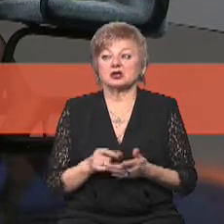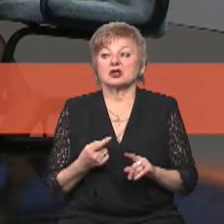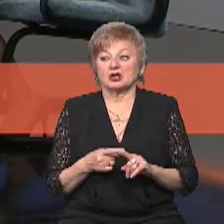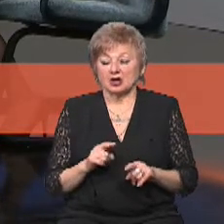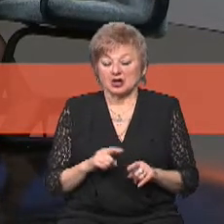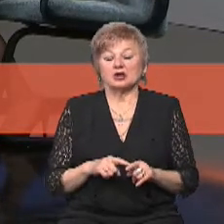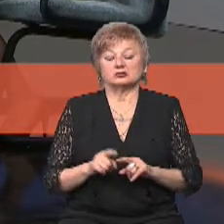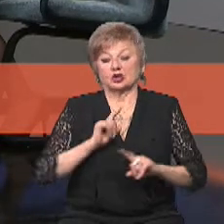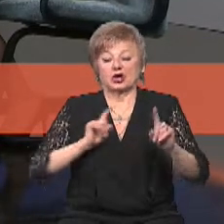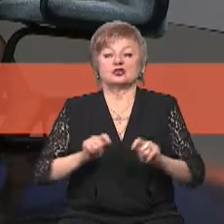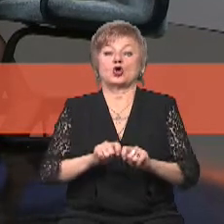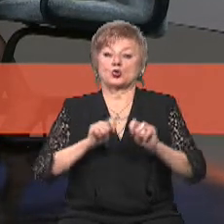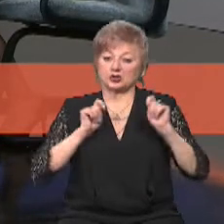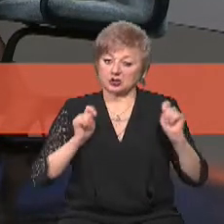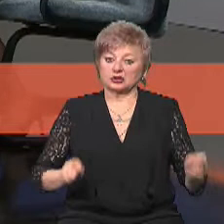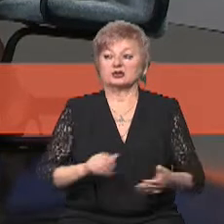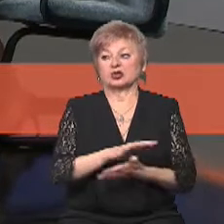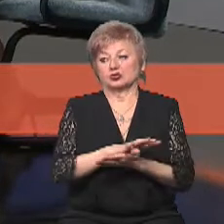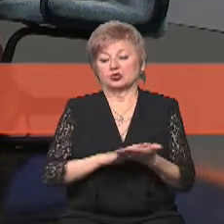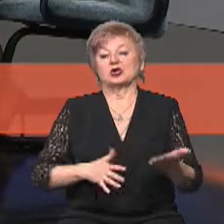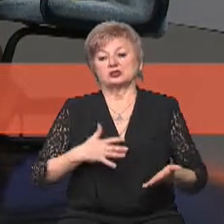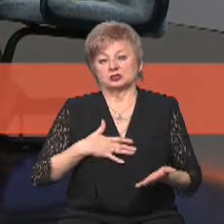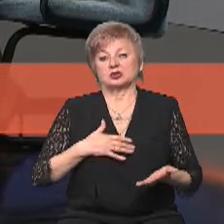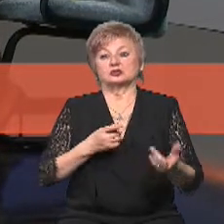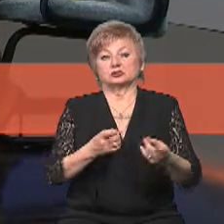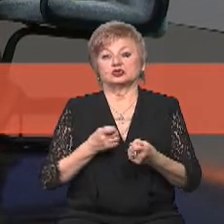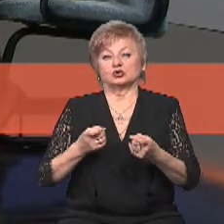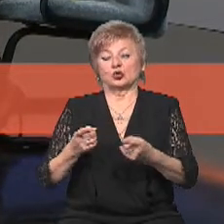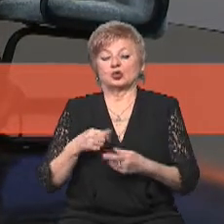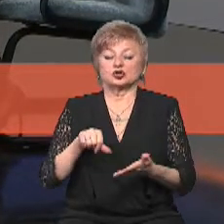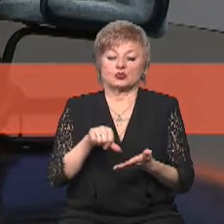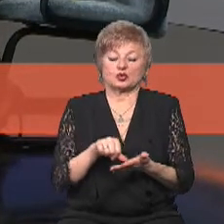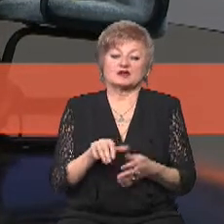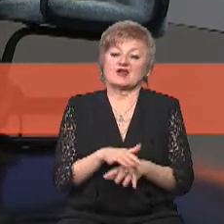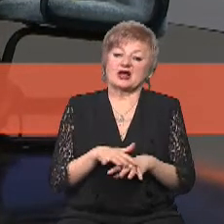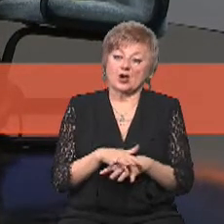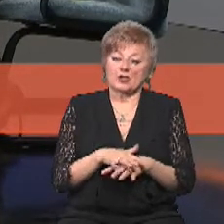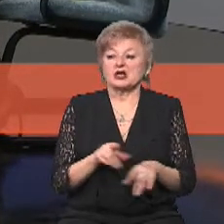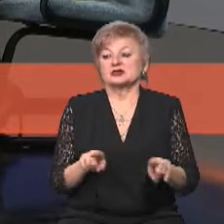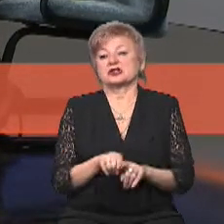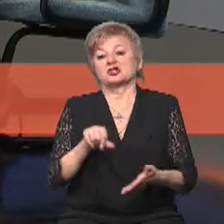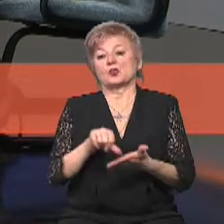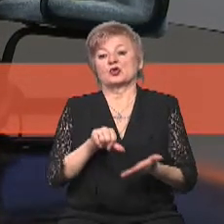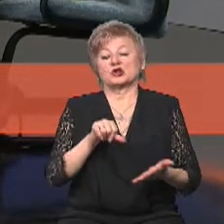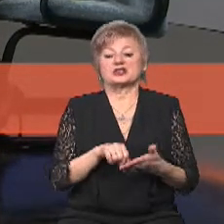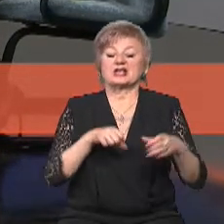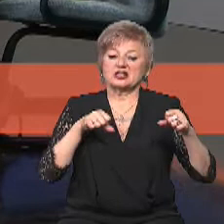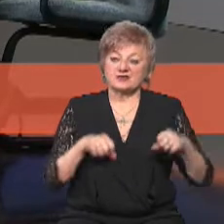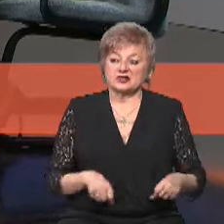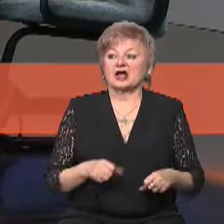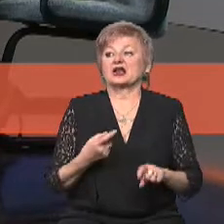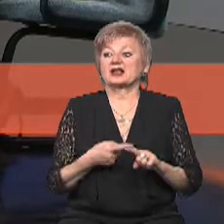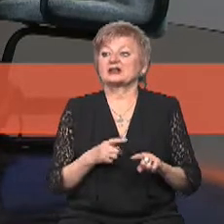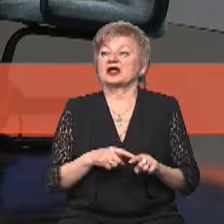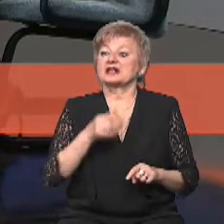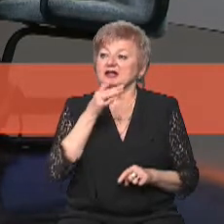вона відкрита, тобто надалі до нас продовжують залучатись як і представники громадськості, так і представники влади. Тобто на цей